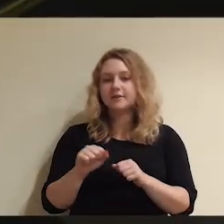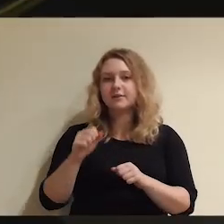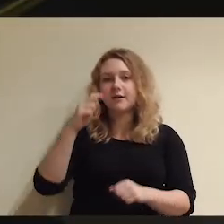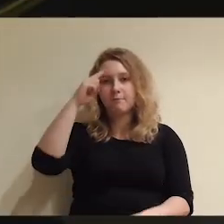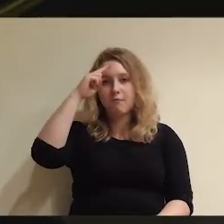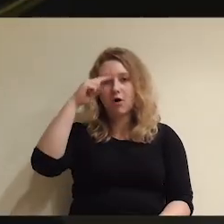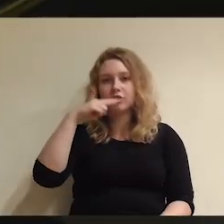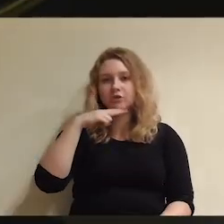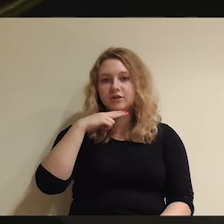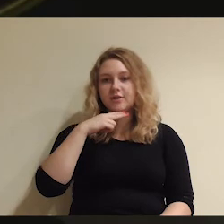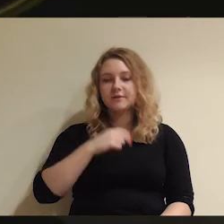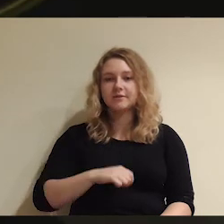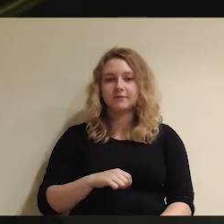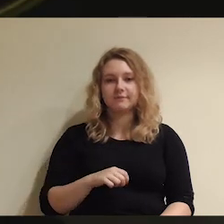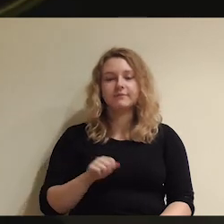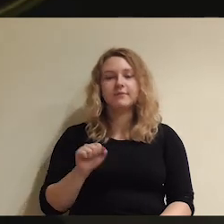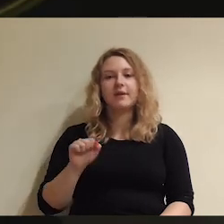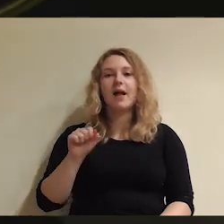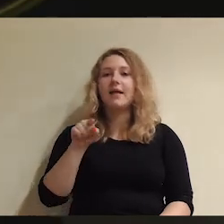to ja jestem Ojciec,